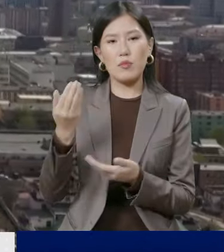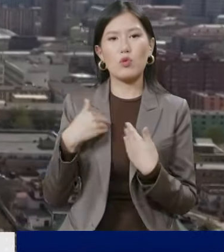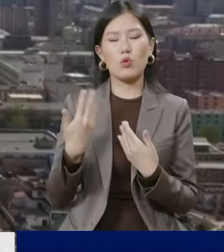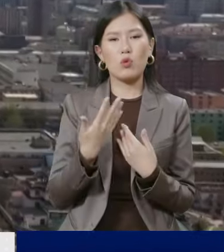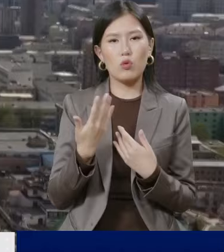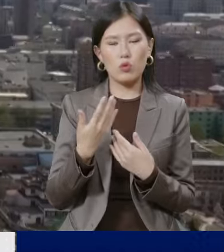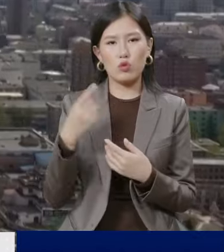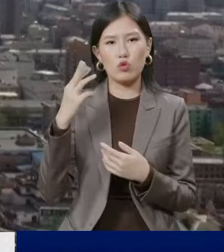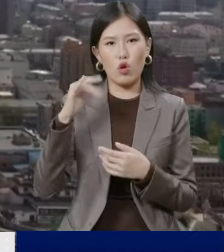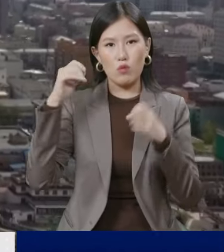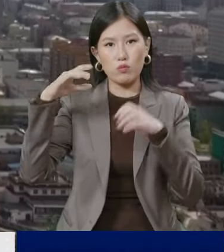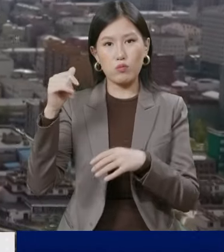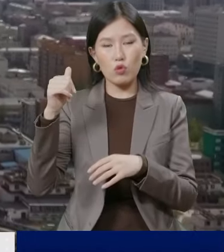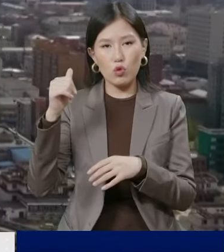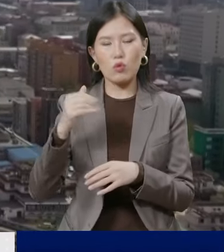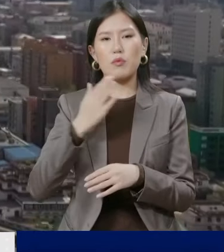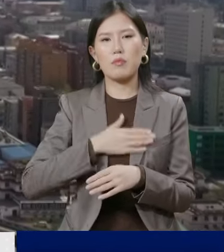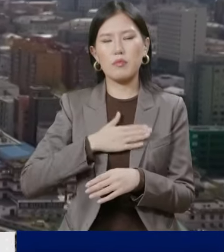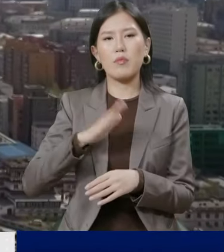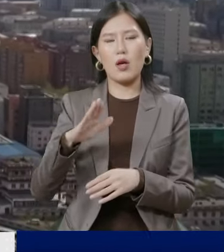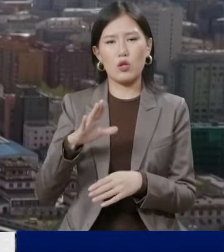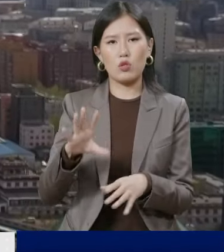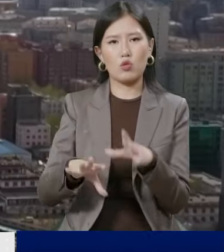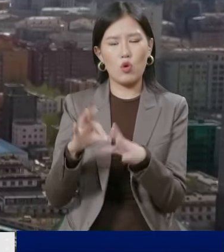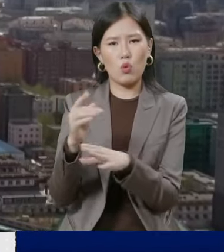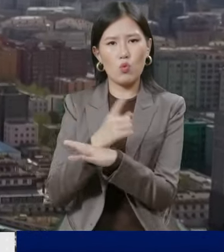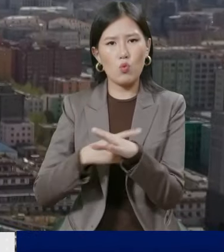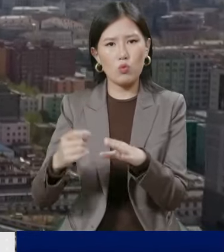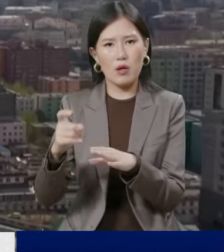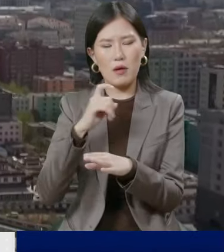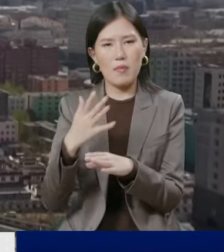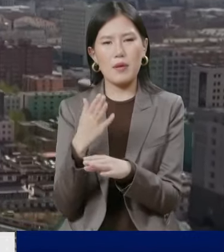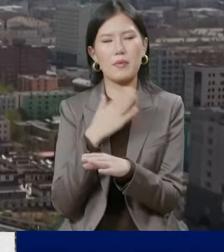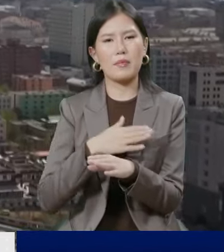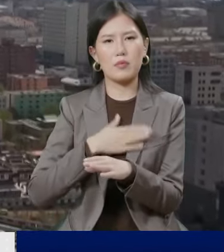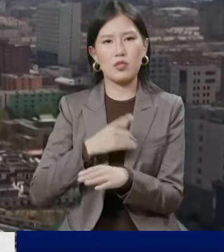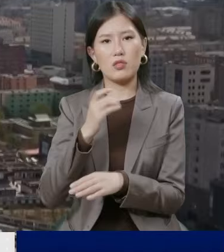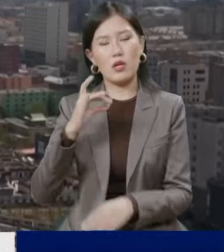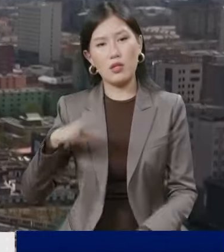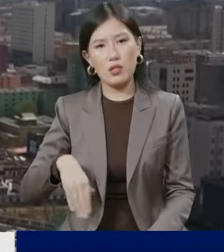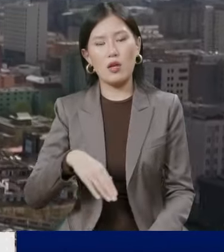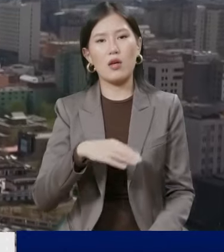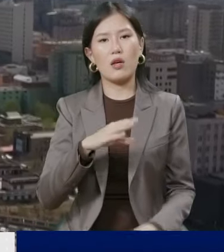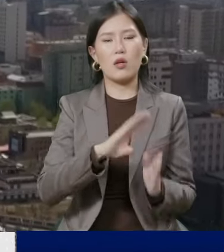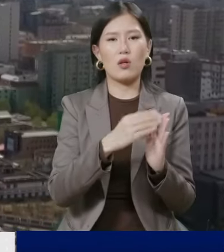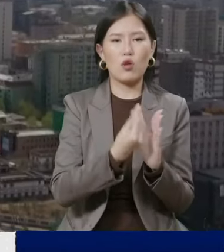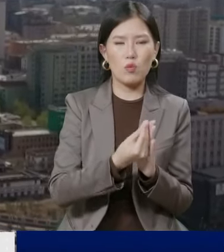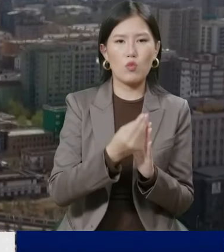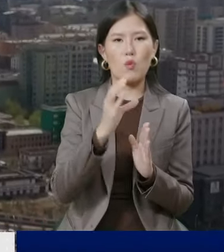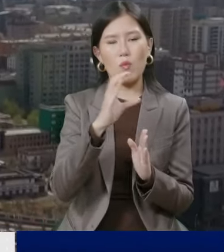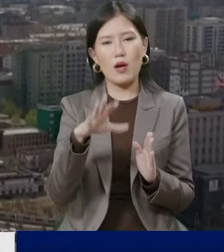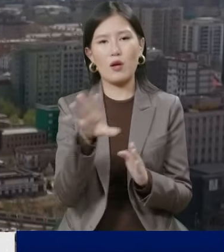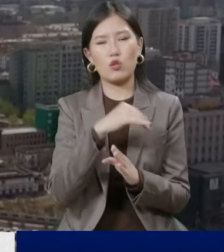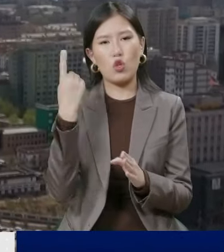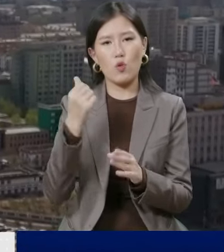үнийн нэмэгдлийг сонгуулийн үр дүн гартал ам нээж болохгүй гэж үргэдэжээ. Ингээд ирэх сараас айл өрх аж ахуй нэгжүүд цахилгааны төлбөртөө хичнээн